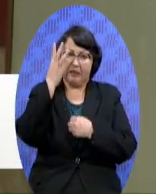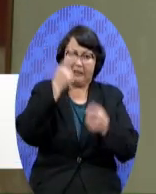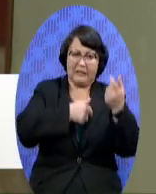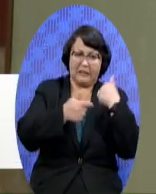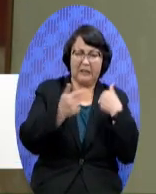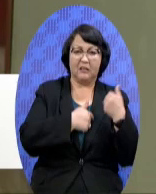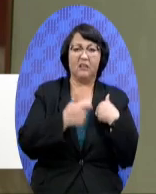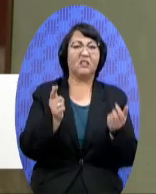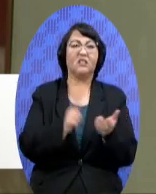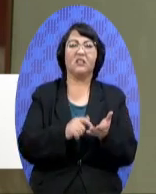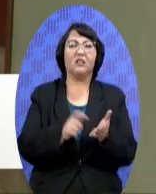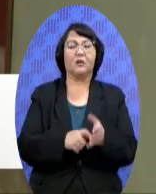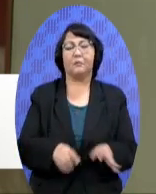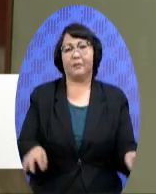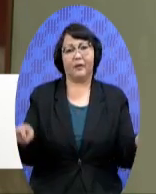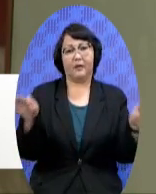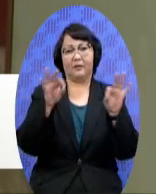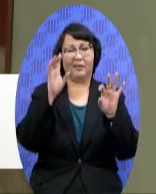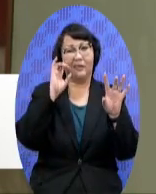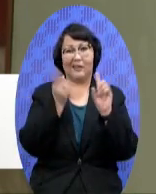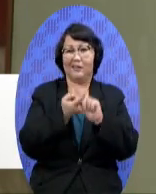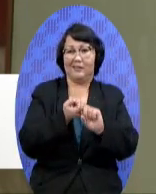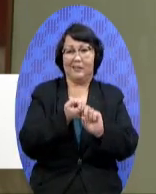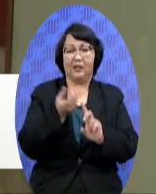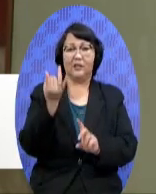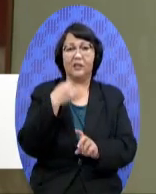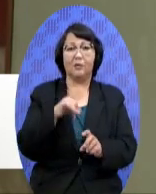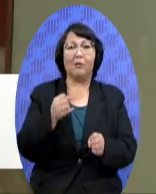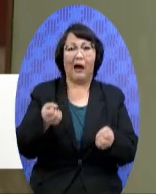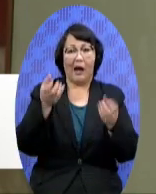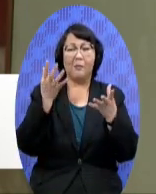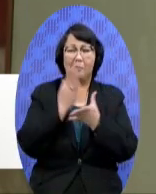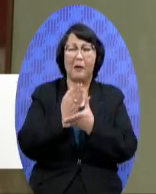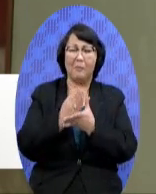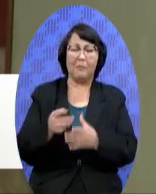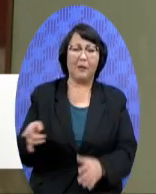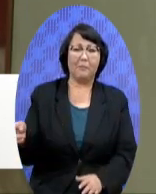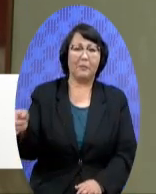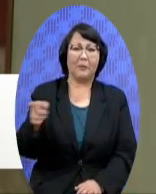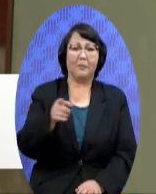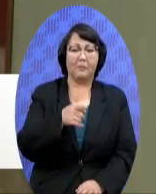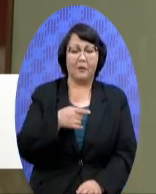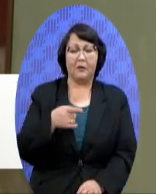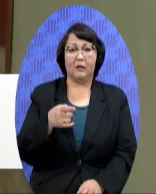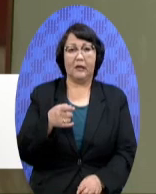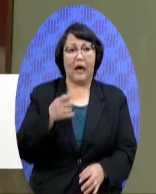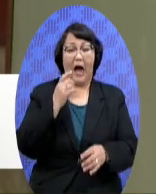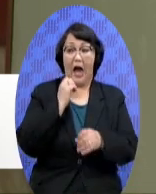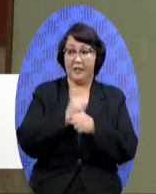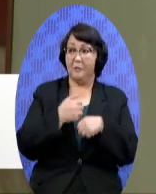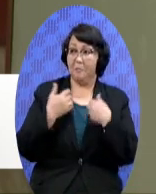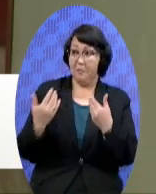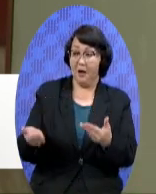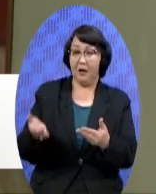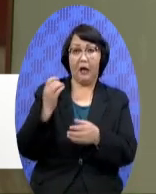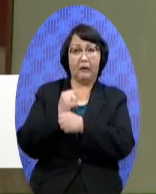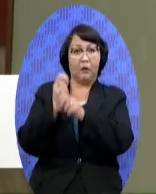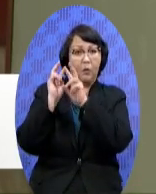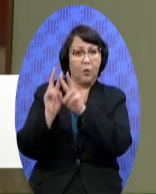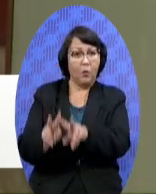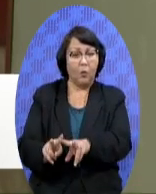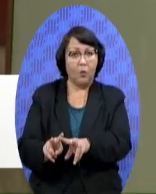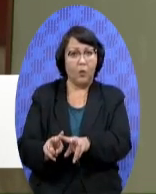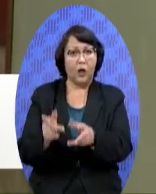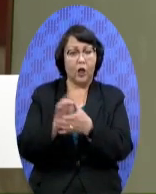ийм тийм нэг нэг ирэлцээтэй ч гэдэг юм уу тийм нөхцөл байдалд бол орж идэг. А нөгөө талаар ажил олгогч ч гэсэн тухайн үедээ бол цаашаага гэрээ